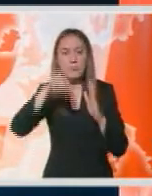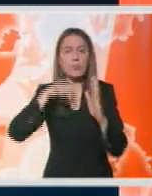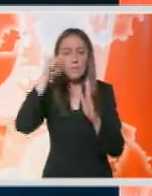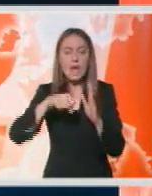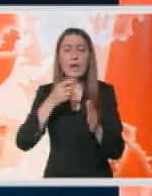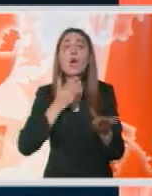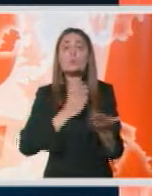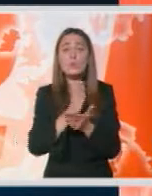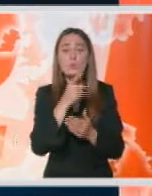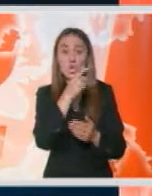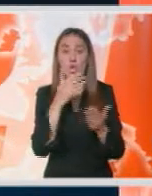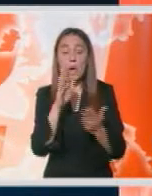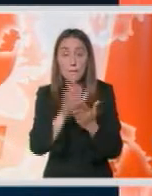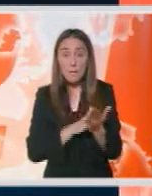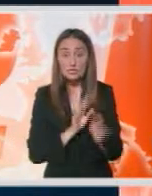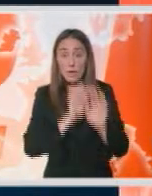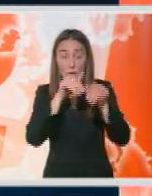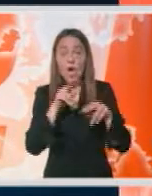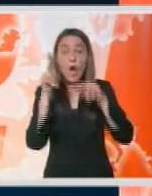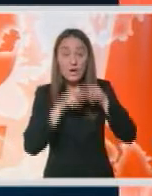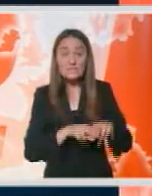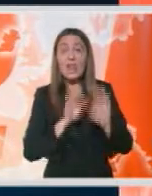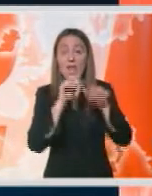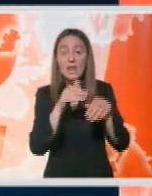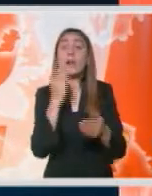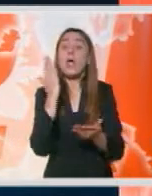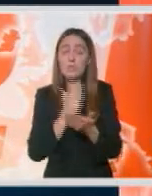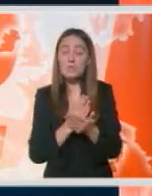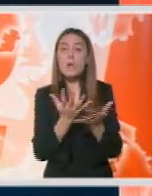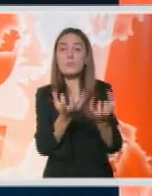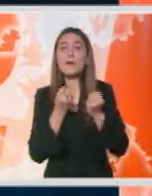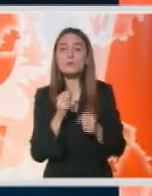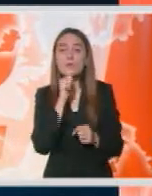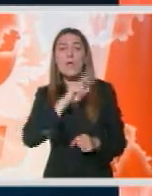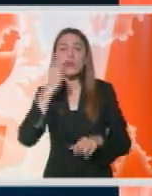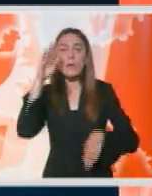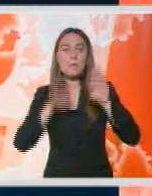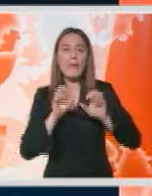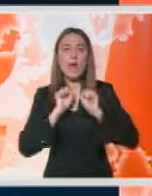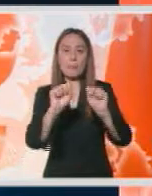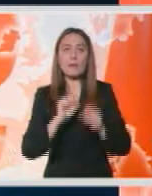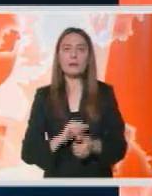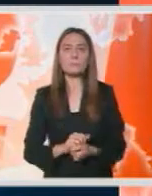da uz Tamnavu počnu da se izlivaju i ostale reke, bit će preduzete i druge mere odbrane.